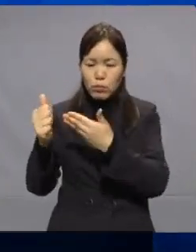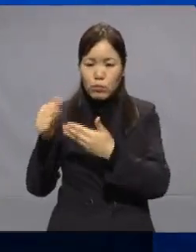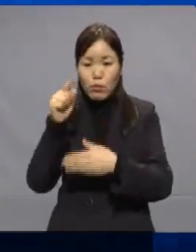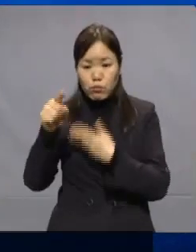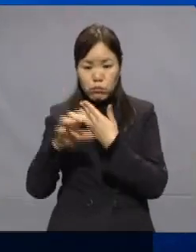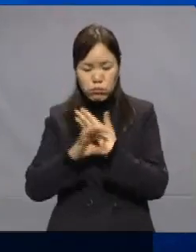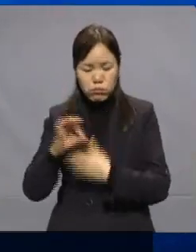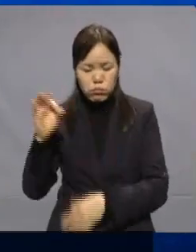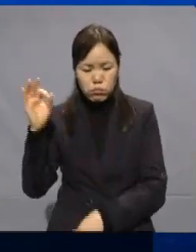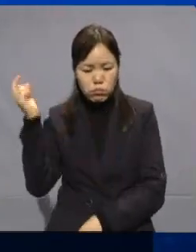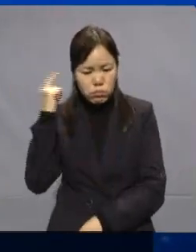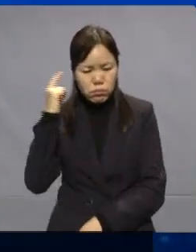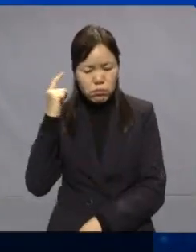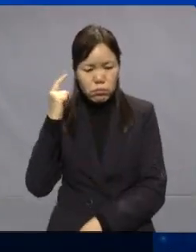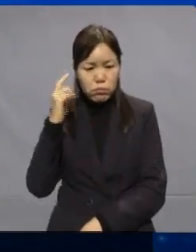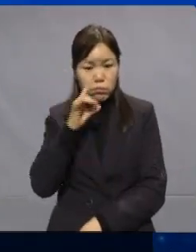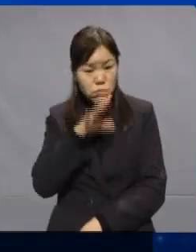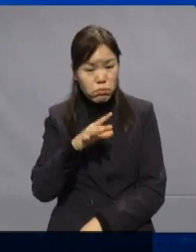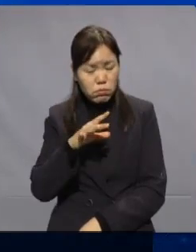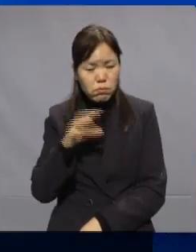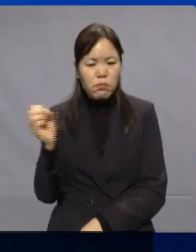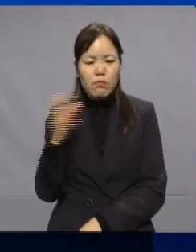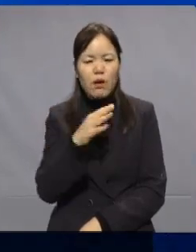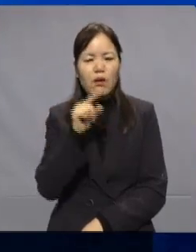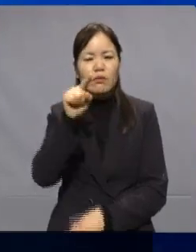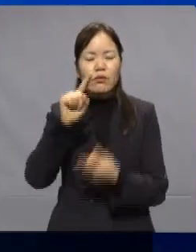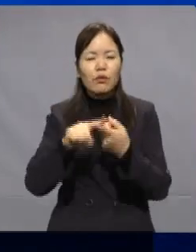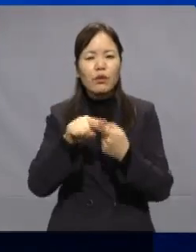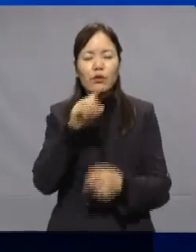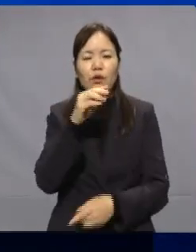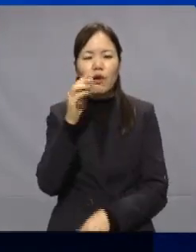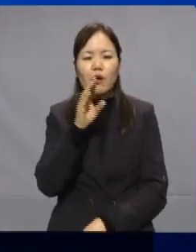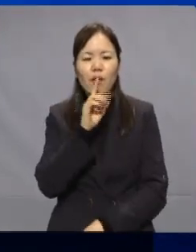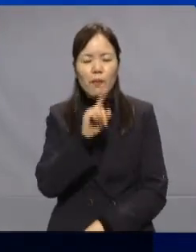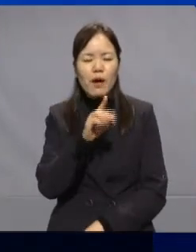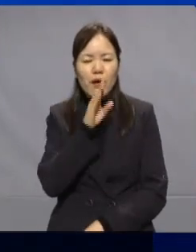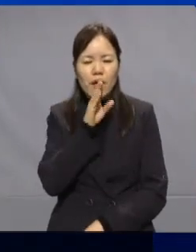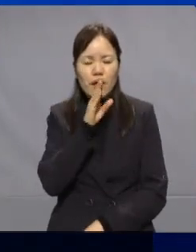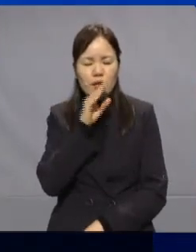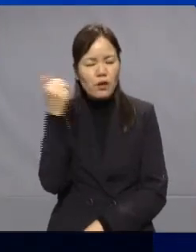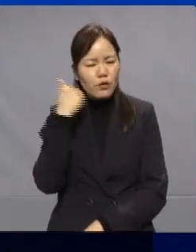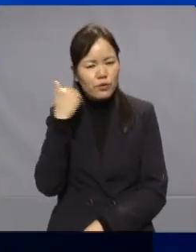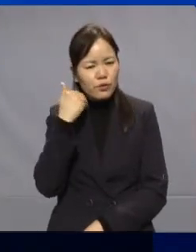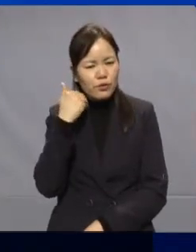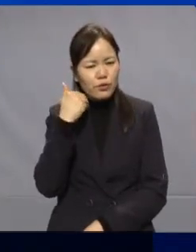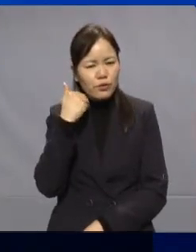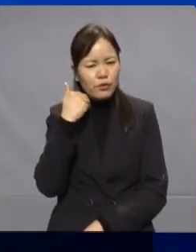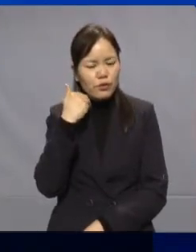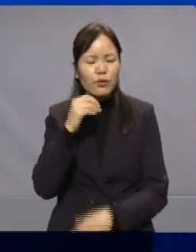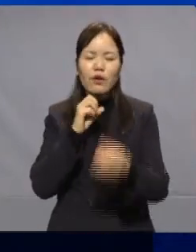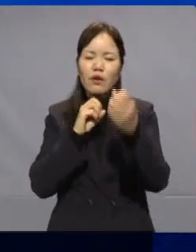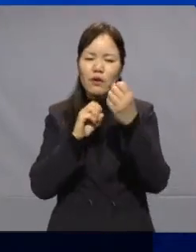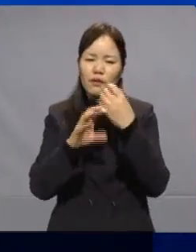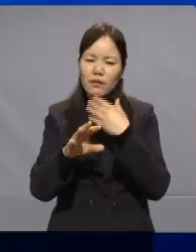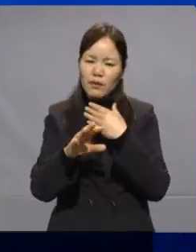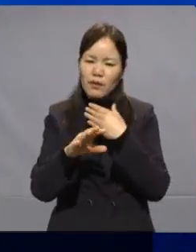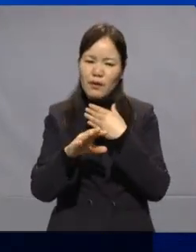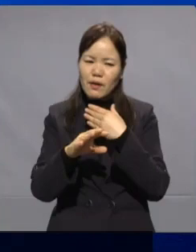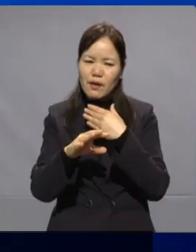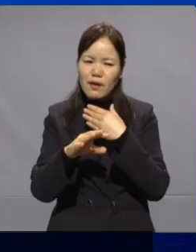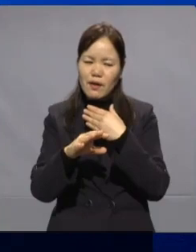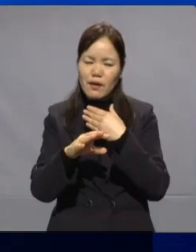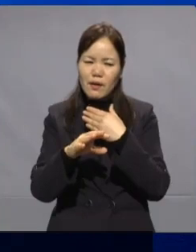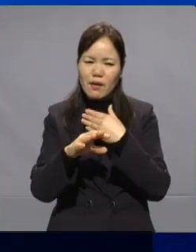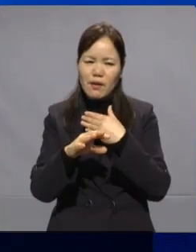들어야 된다 이렇게 얘기를 했는데 자 그걸 갖고도 과연 누구 말이 옳으냐 어떤 답을 하는 분들이 과연